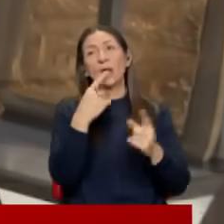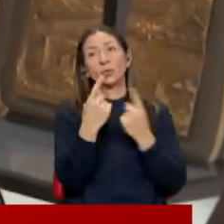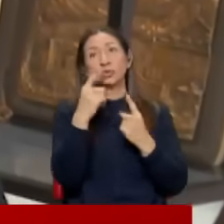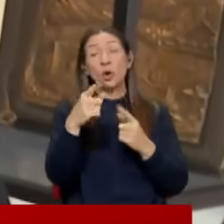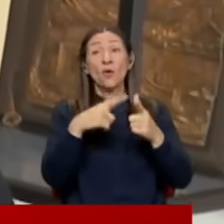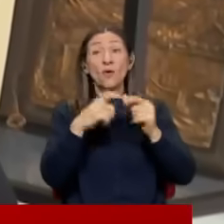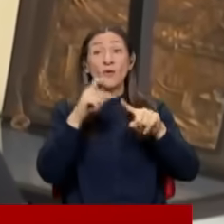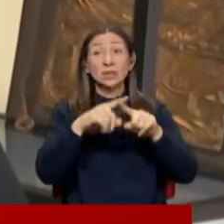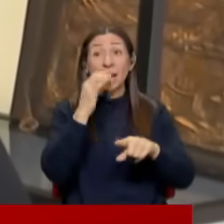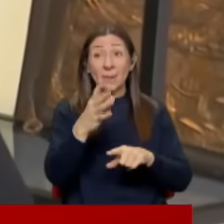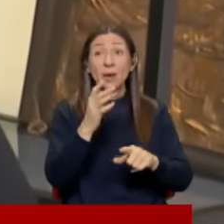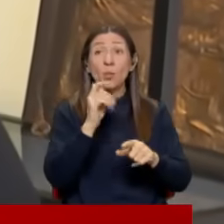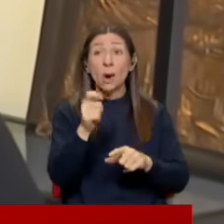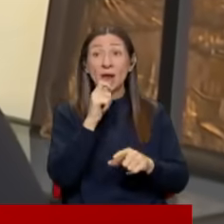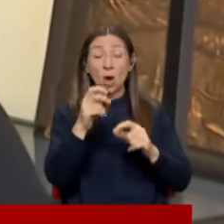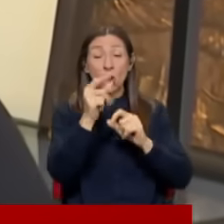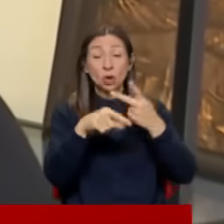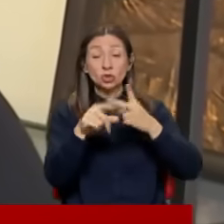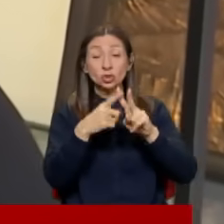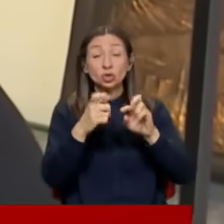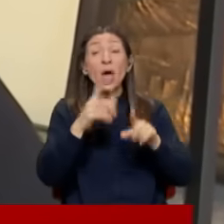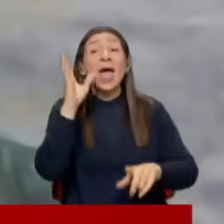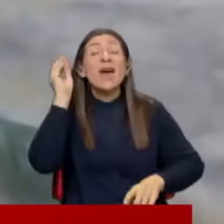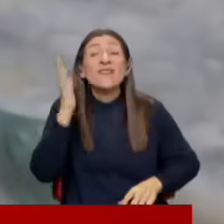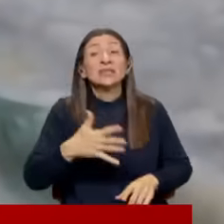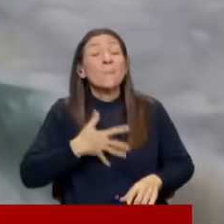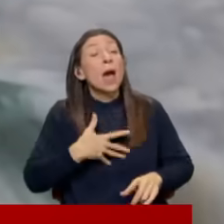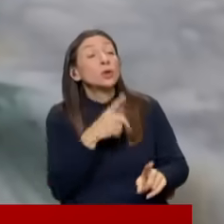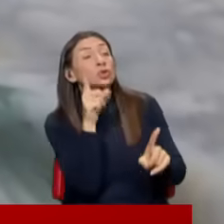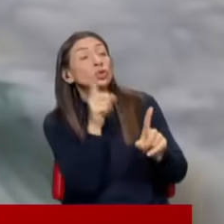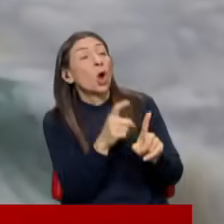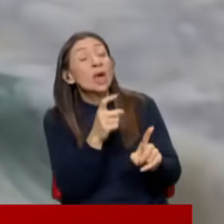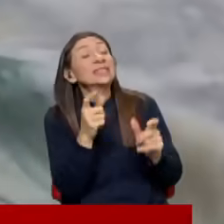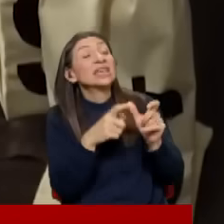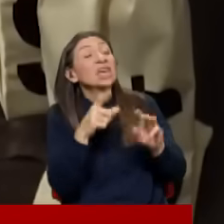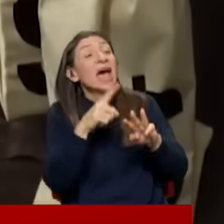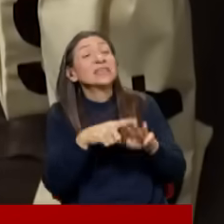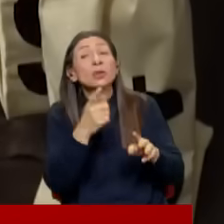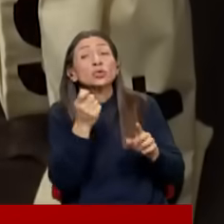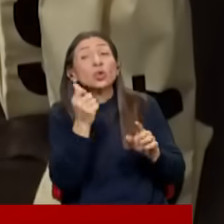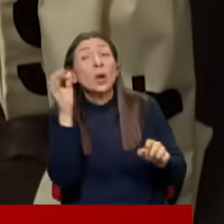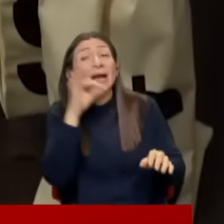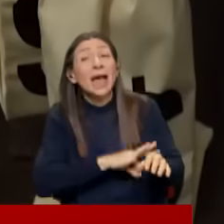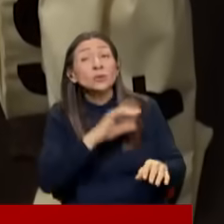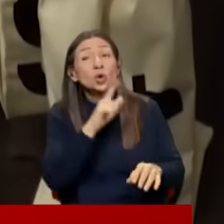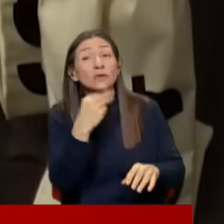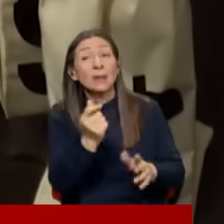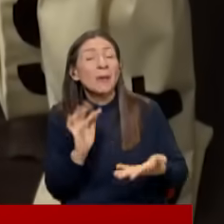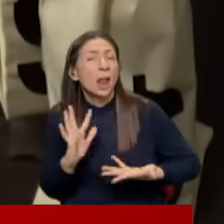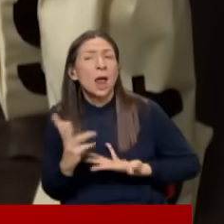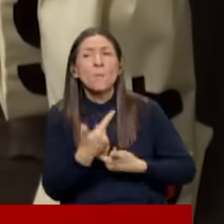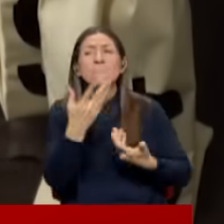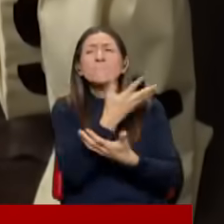konuştu. Fox Haber muhabiri Öznur Aslan en çok merak edilen soruyu sordu. Seçil Erzan'ın yüksek kar vaadiyle